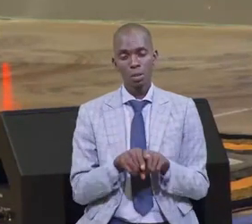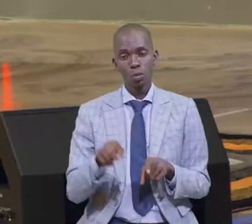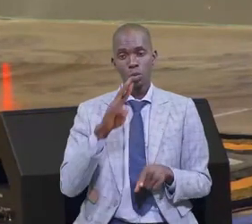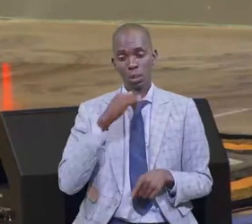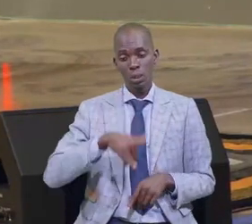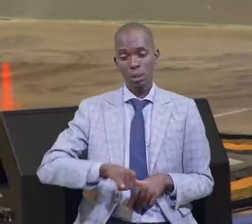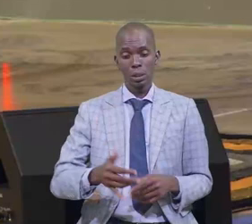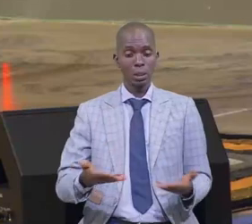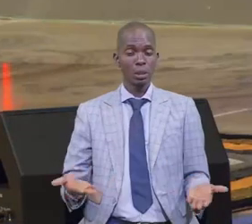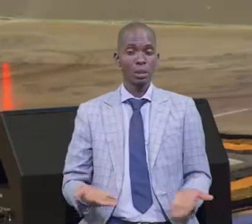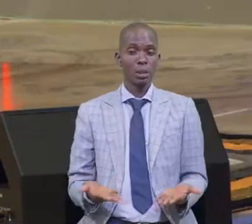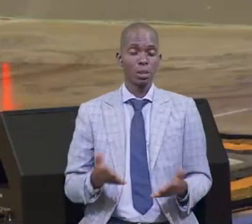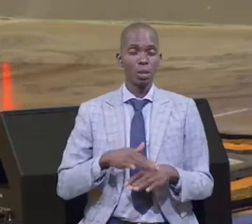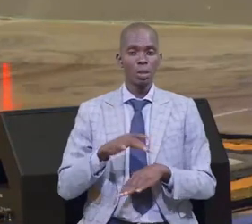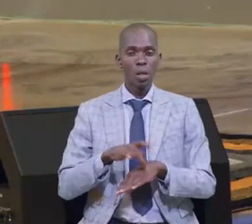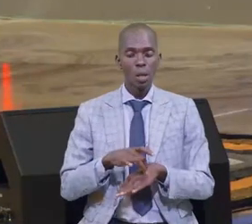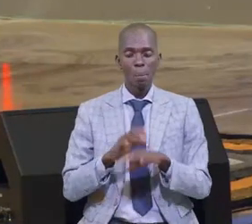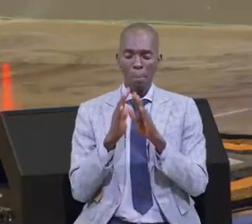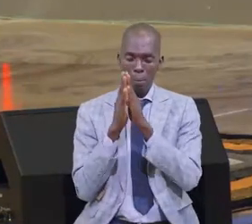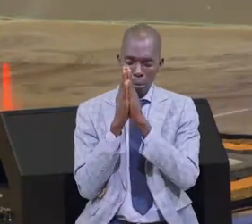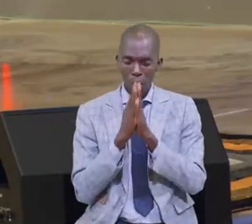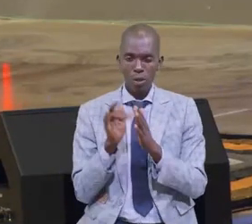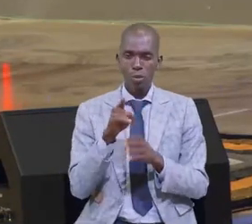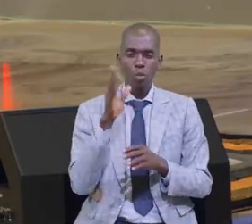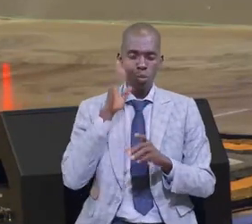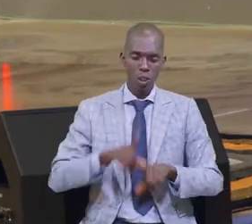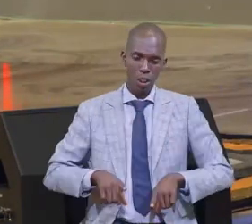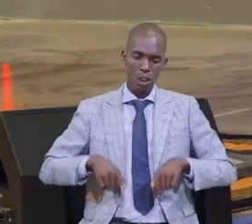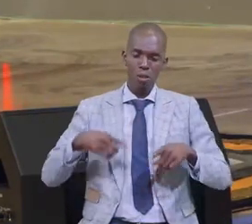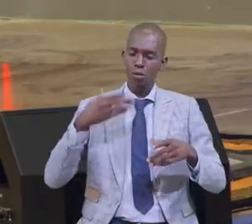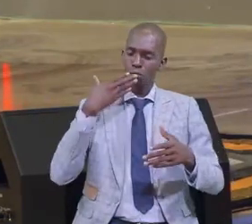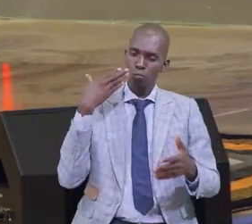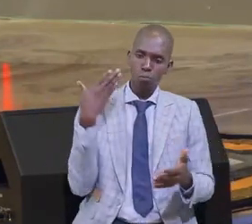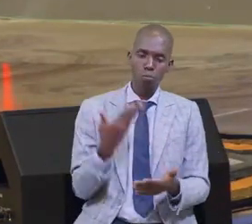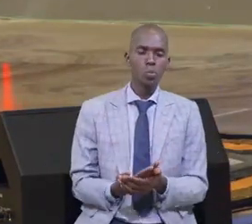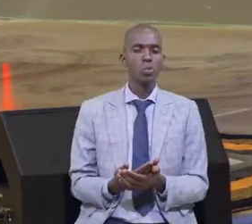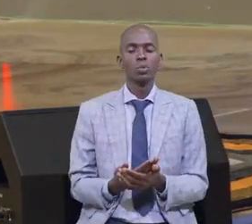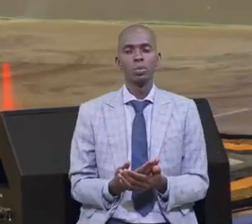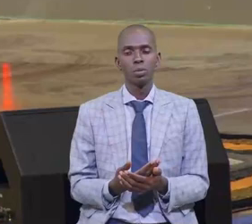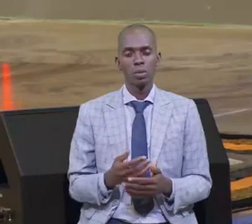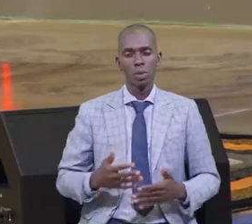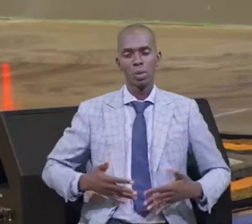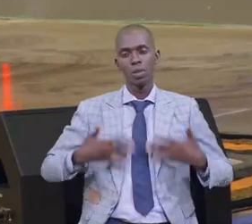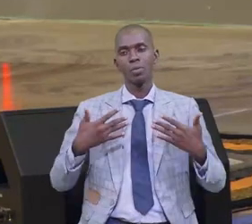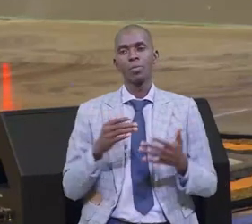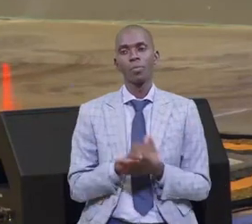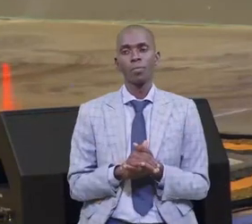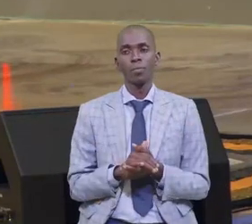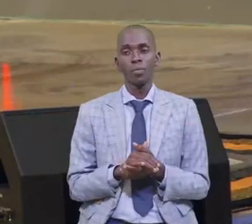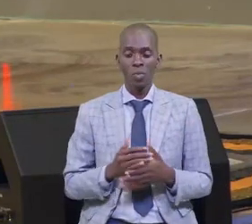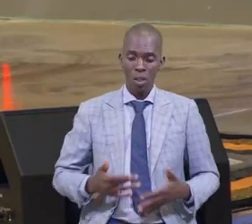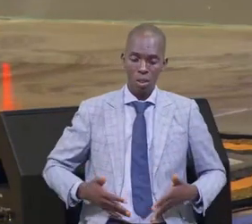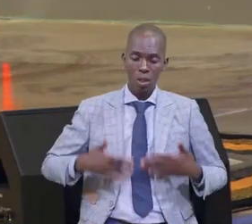Pendant que vous vivez ici, priez que vous meniez une vie